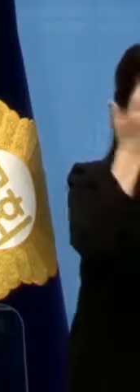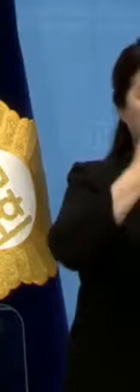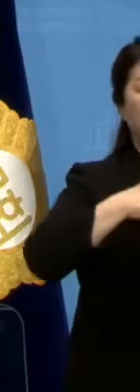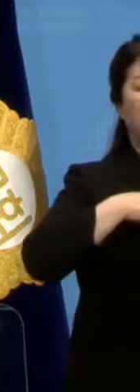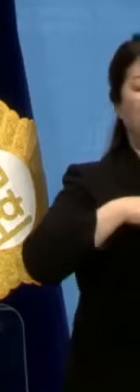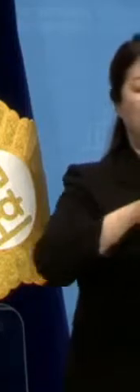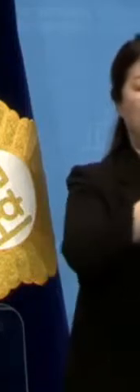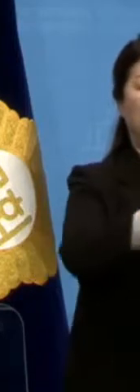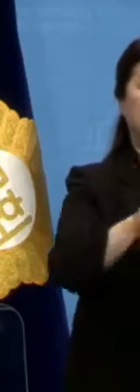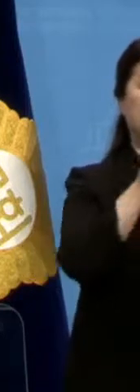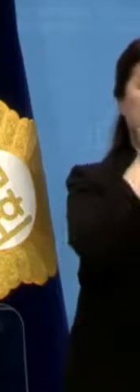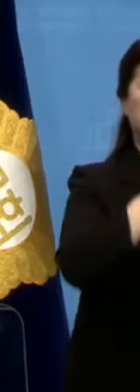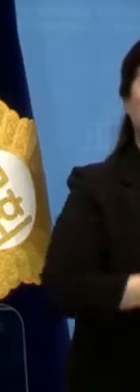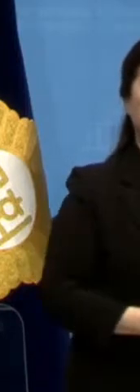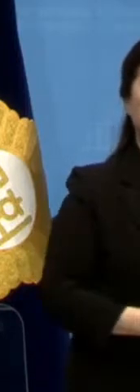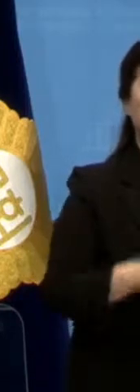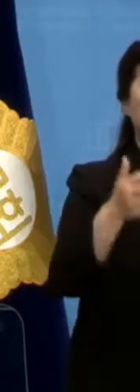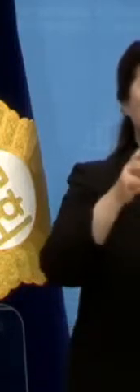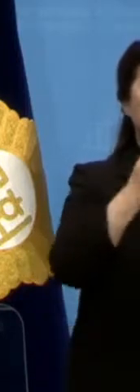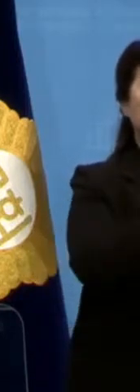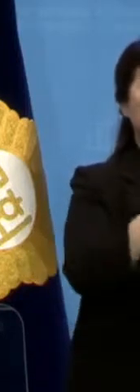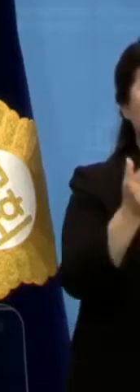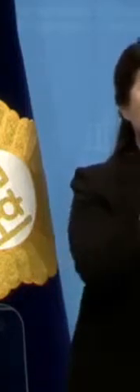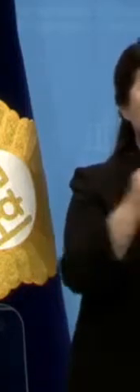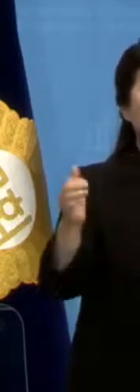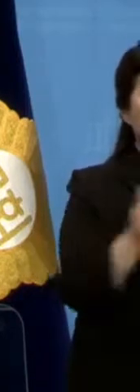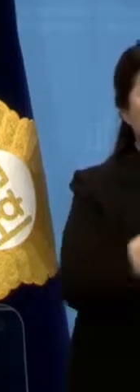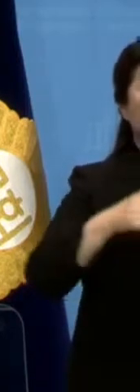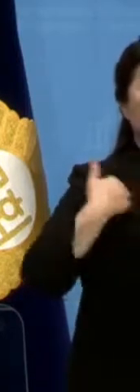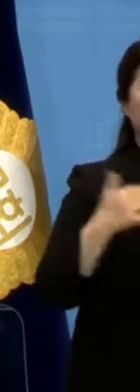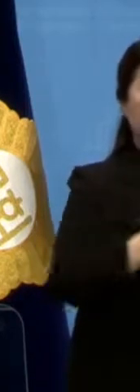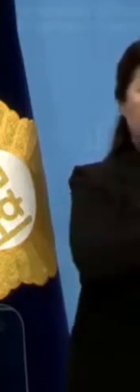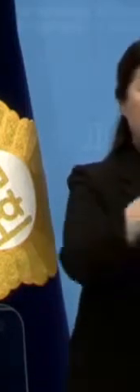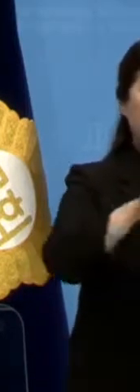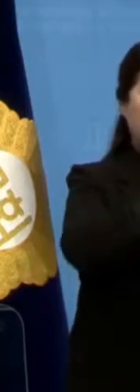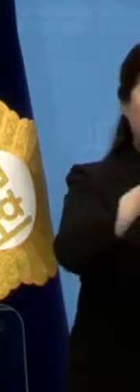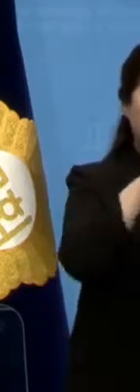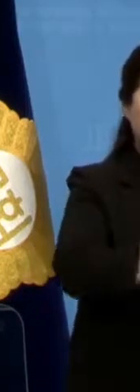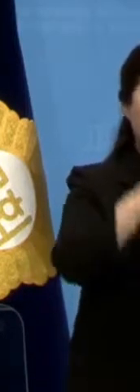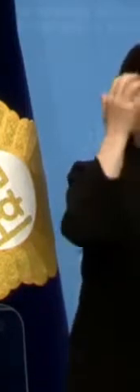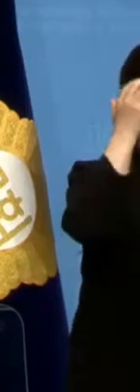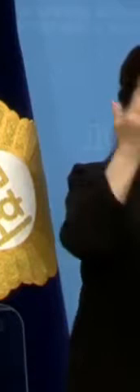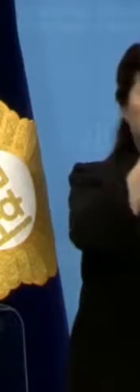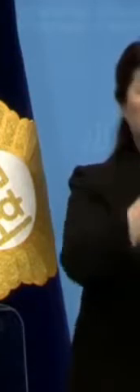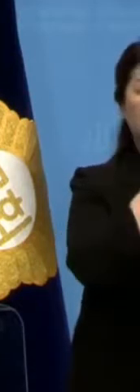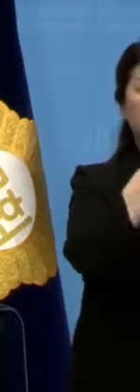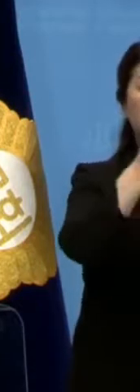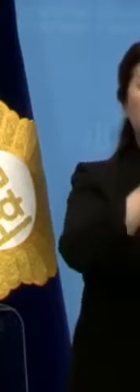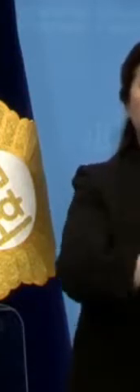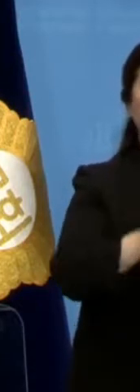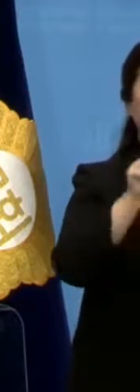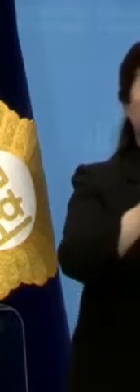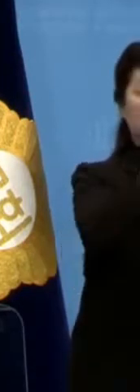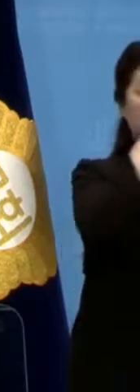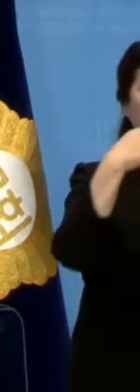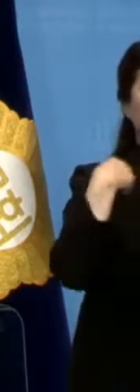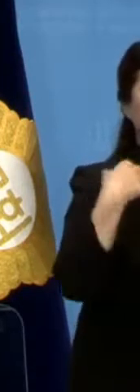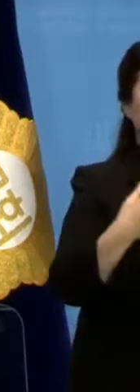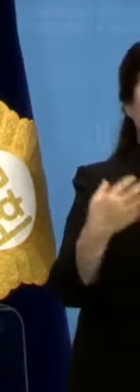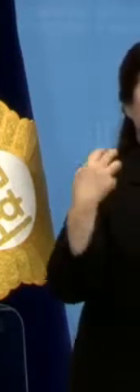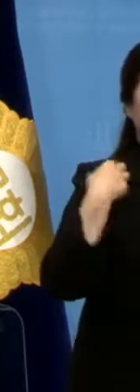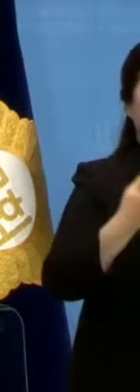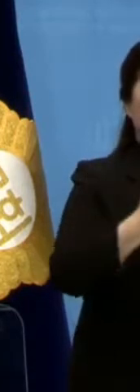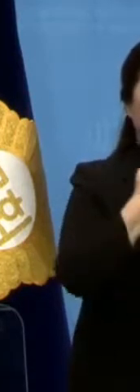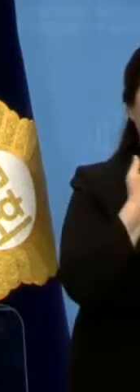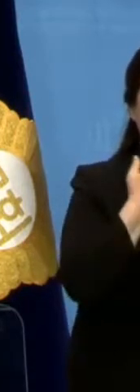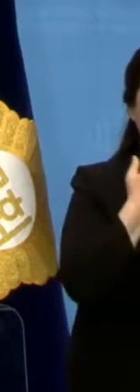있습니다. 국민은 언제 끝날지도 모르는 코로나 터널 속에 고통받고 있지만 현 정부는 무책임한